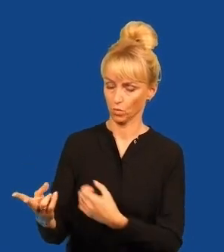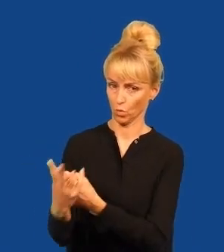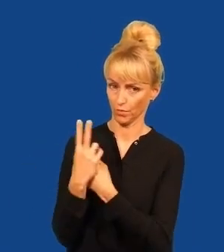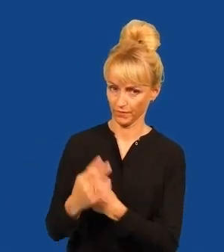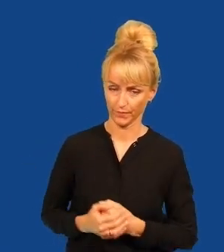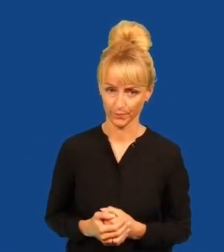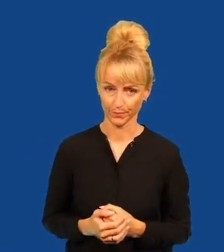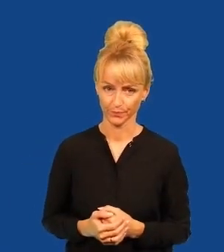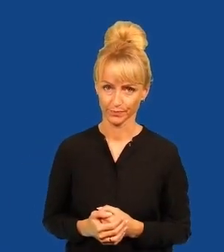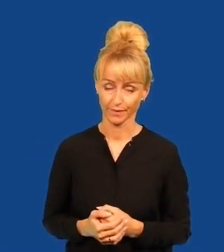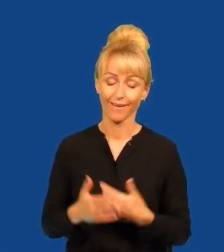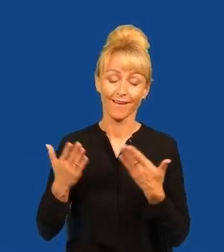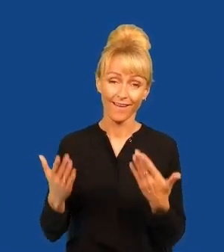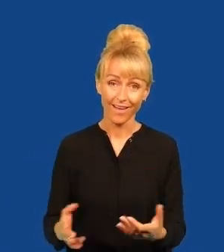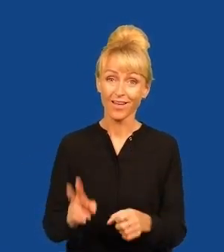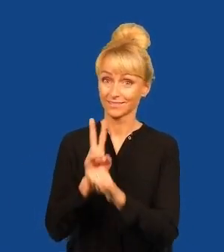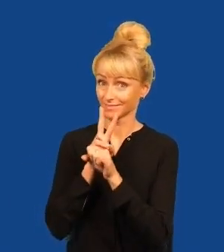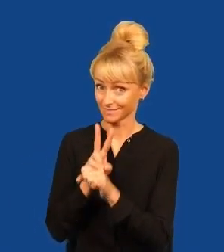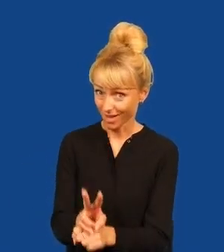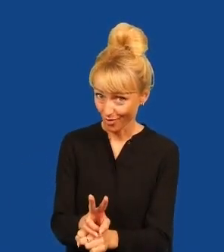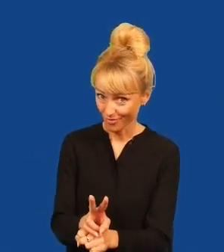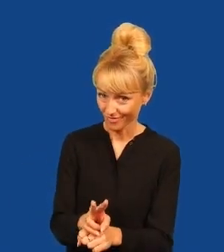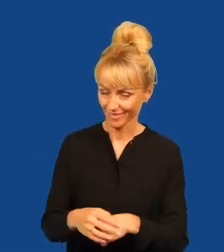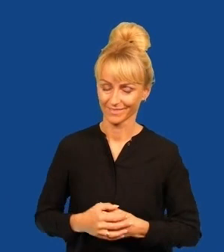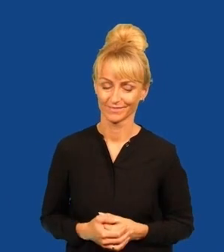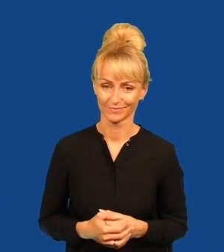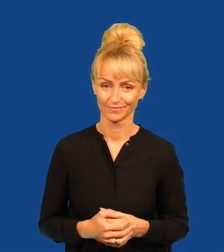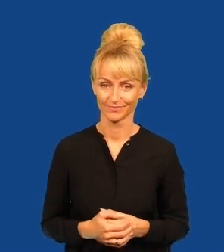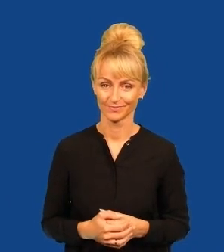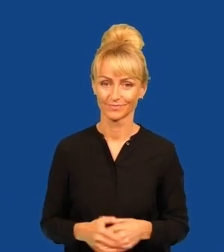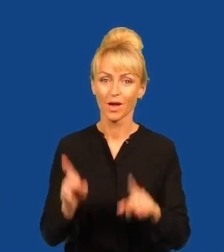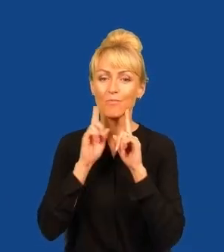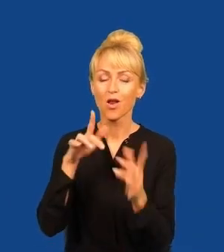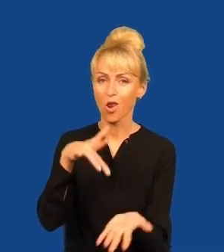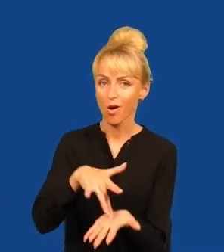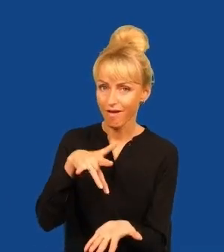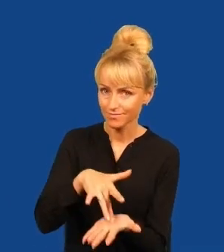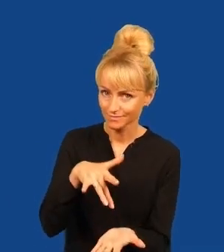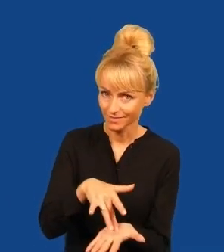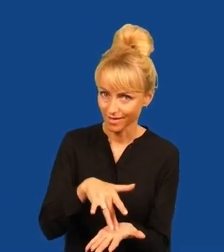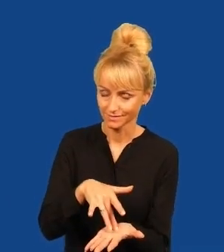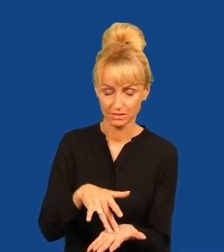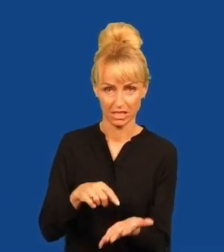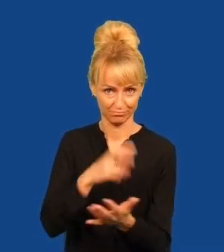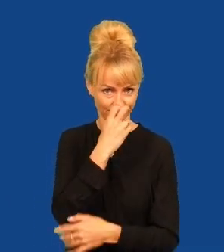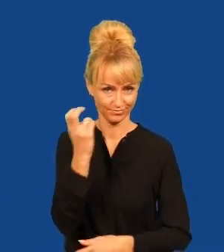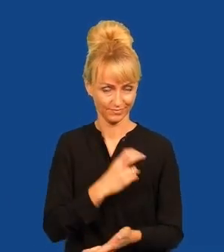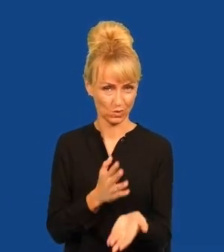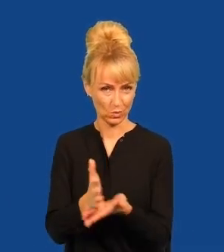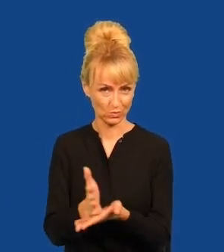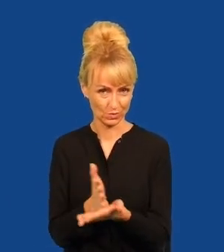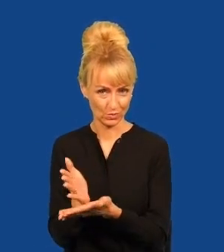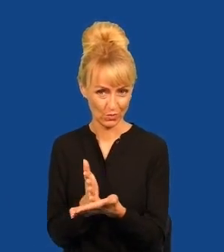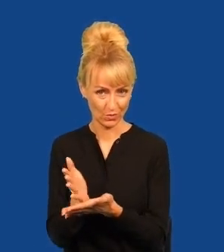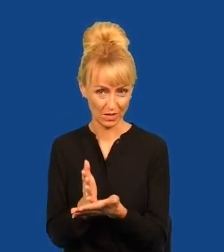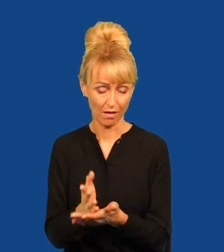I zaufanie, czyli ta lokalizacja, o której mówiłem na początku, i naruszenie środowiskowe. Mega ciekawa usługa, dzięki której